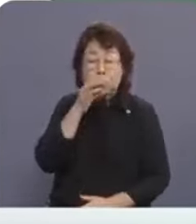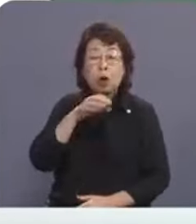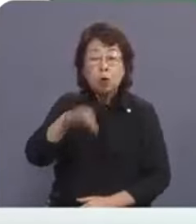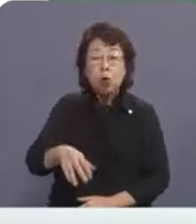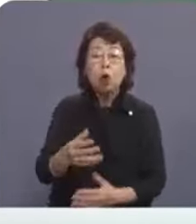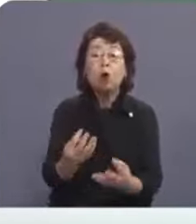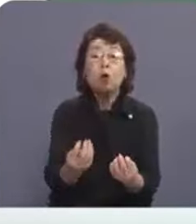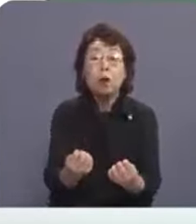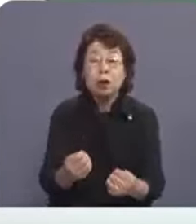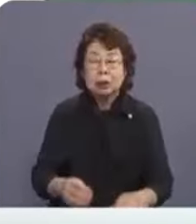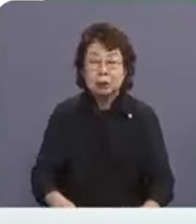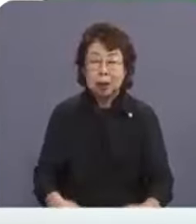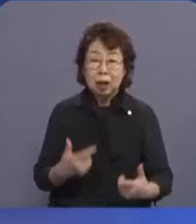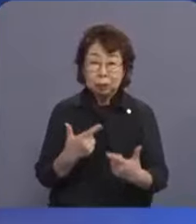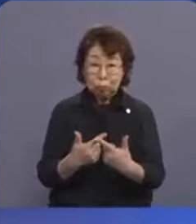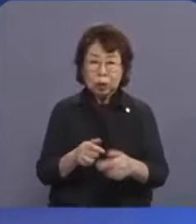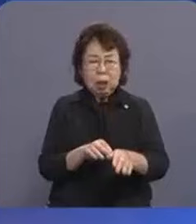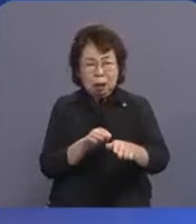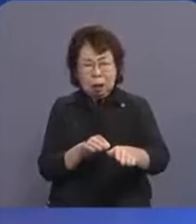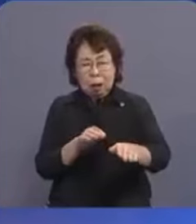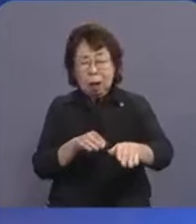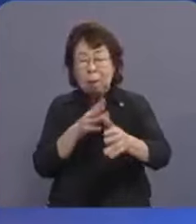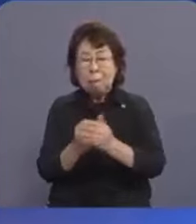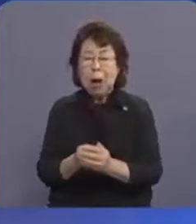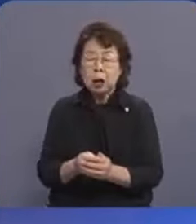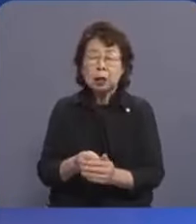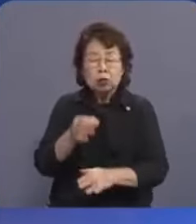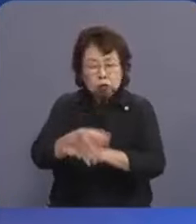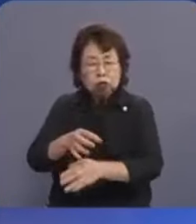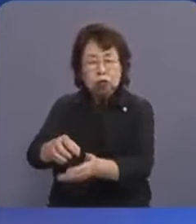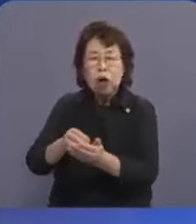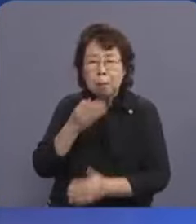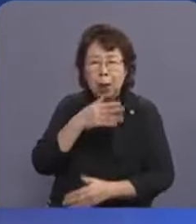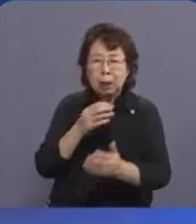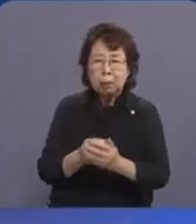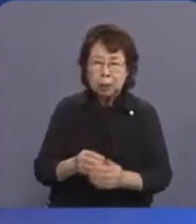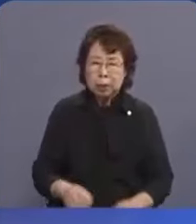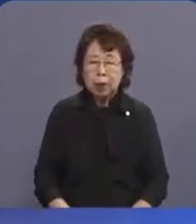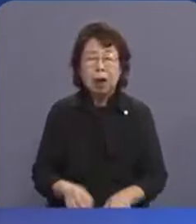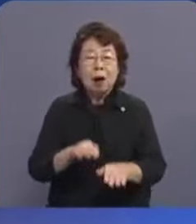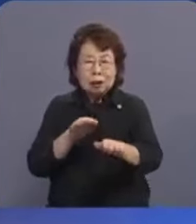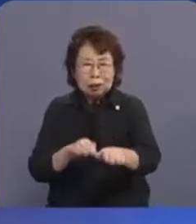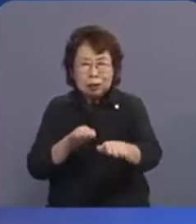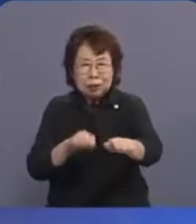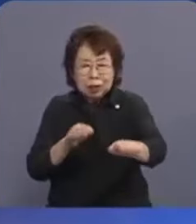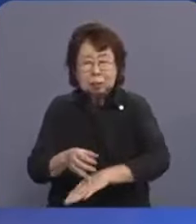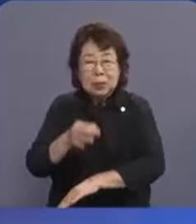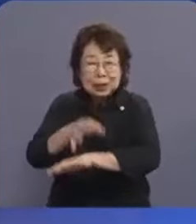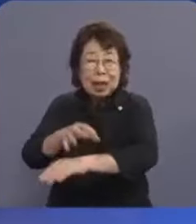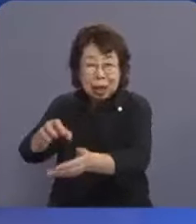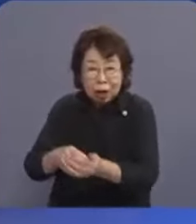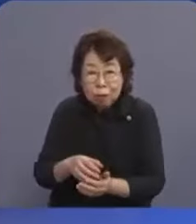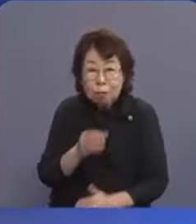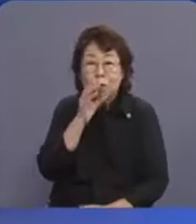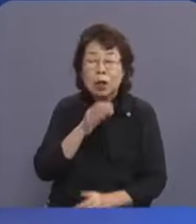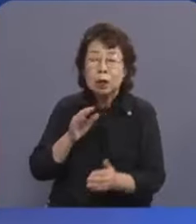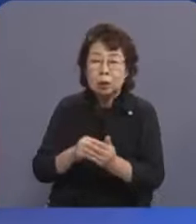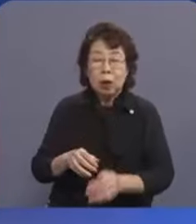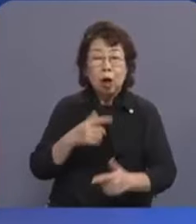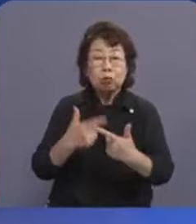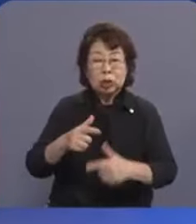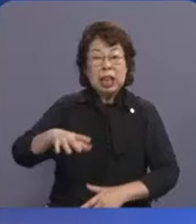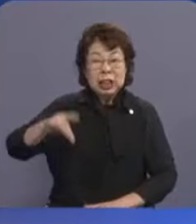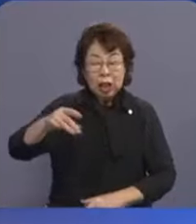짚어볼까요네 드라이브스루 요즘 크게 늘고 있죠 정식 명칭은 승차 구매 점입니다 드라이브스루 매장은 국내에서